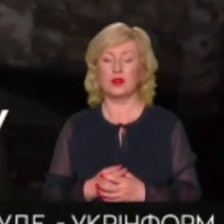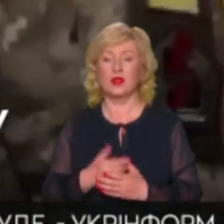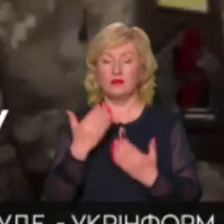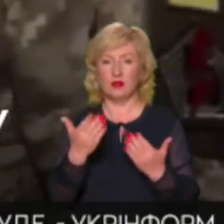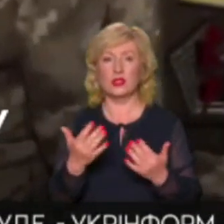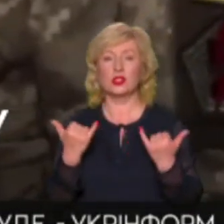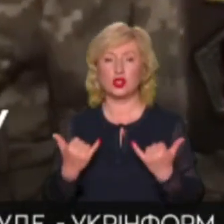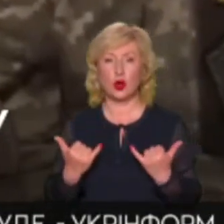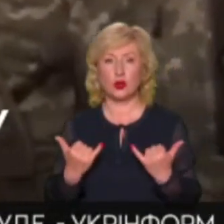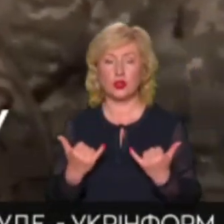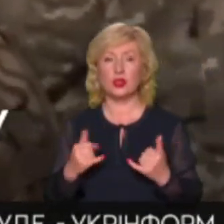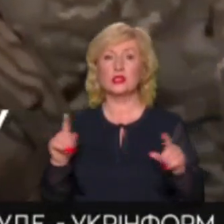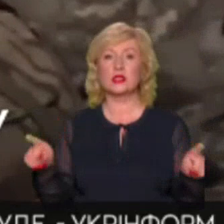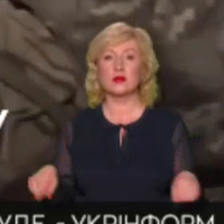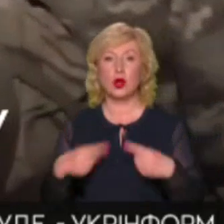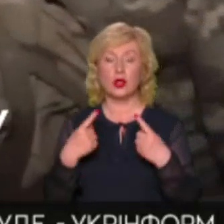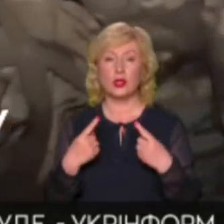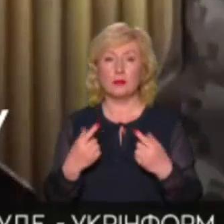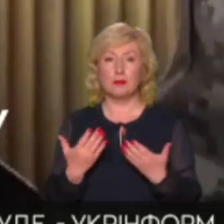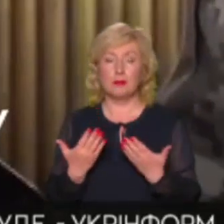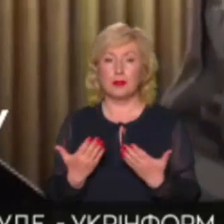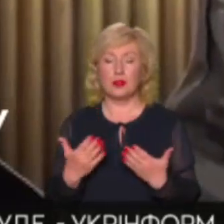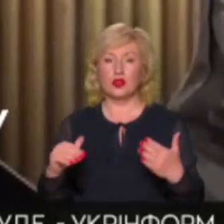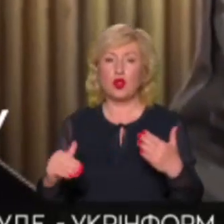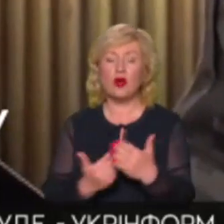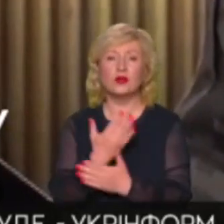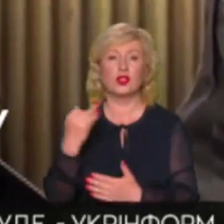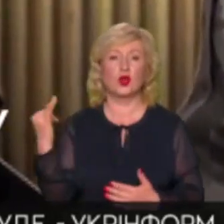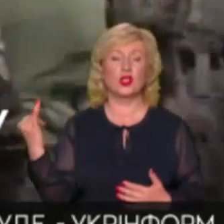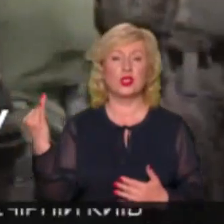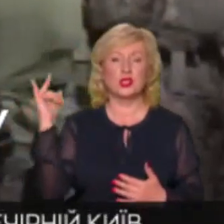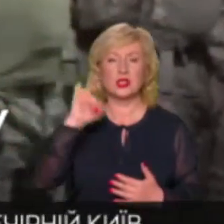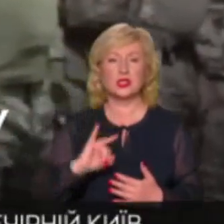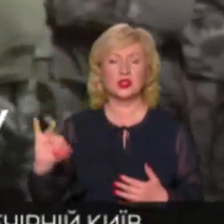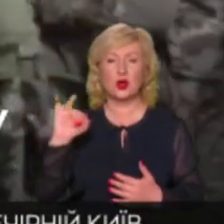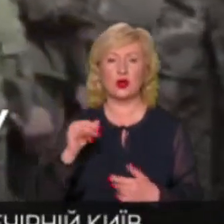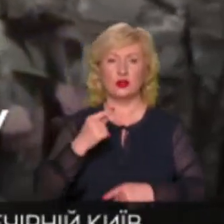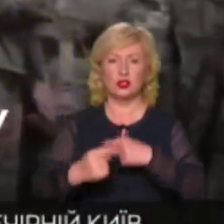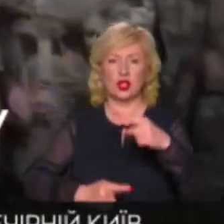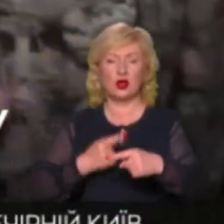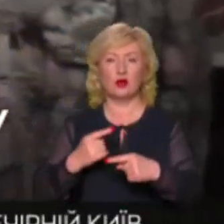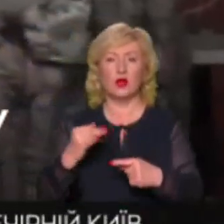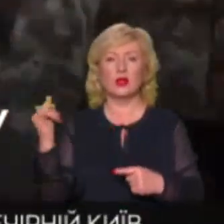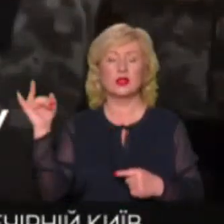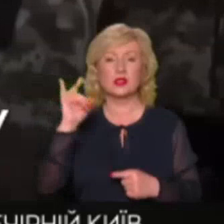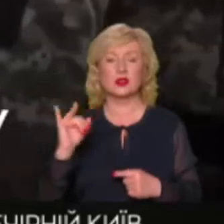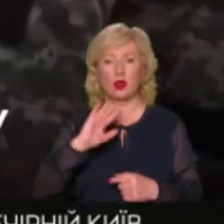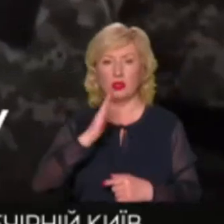сьогодні створили новітню історію, чергова сторінка нашої